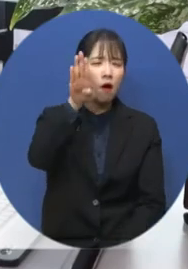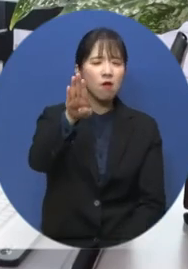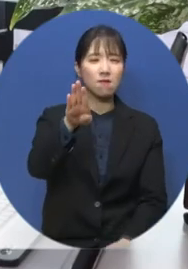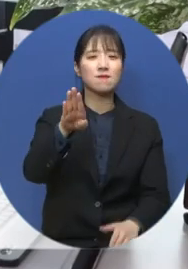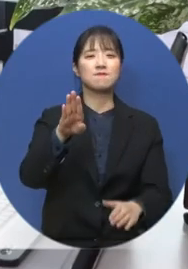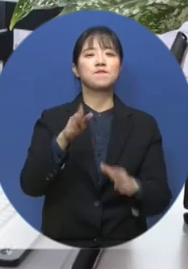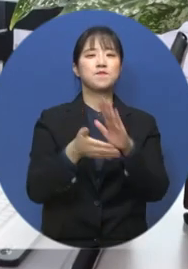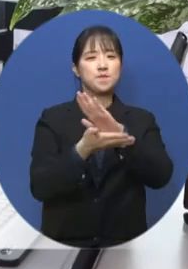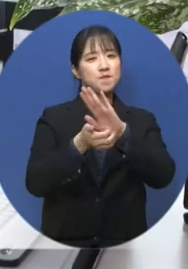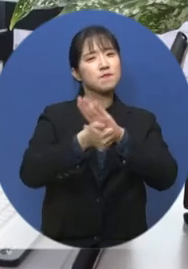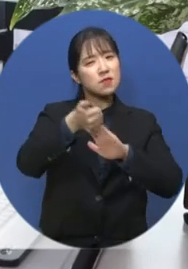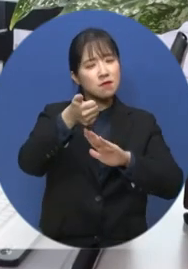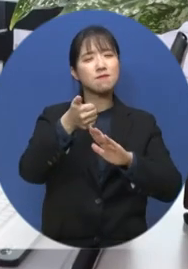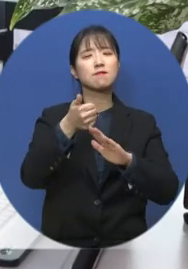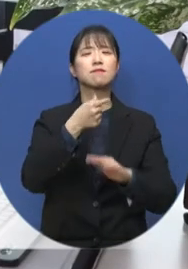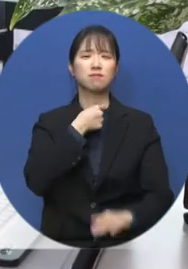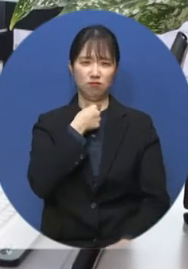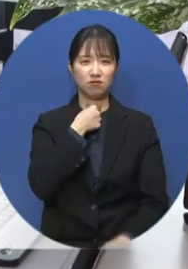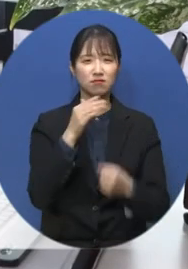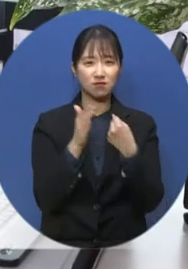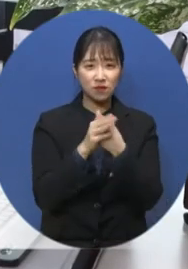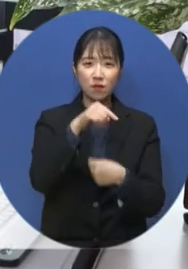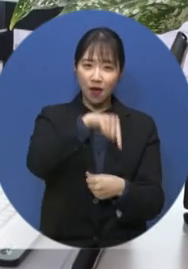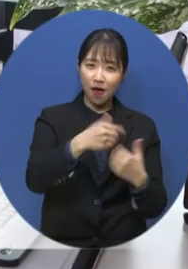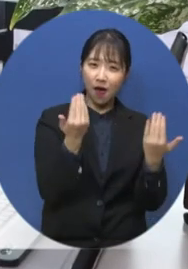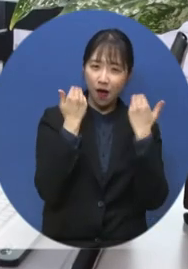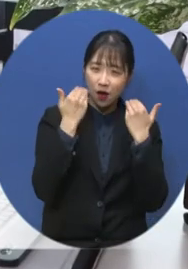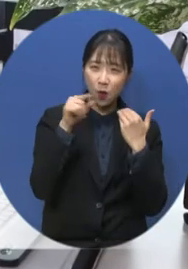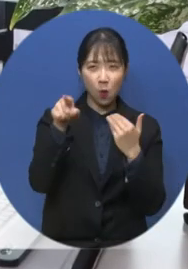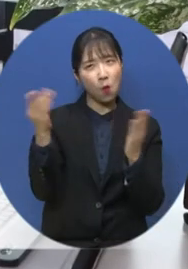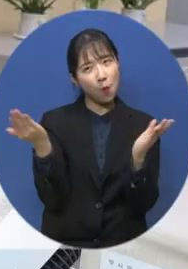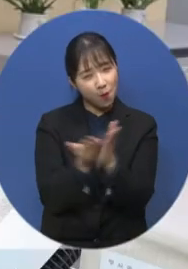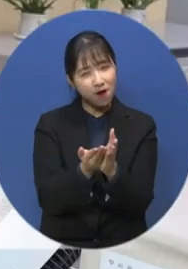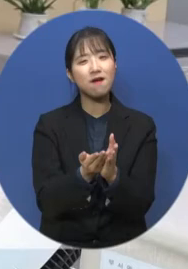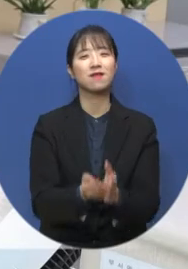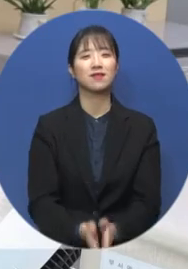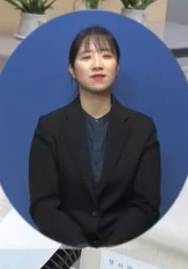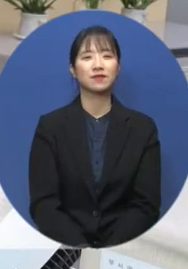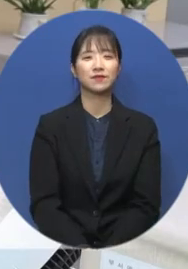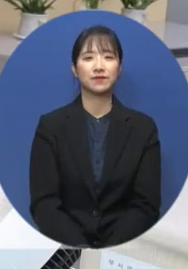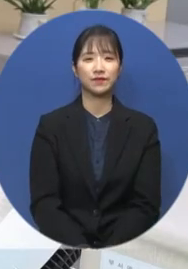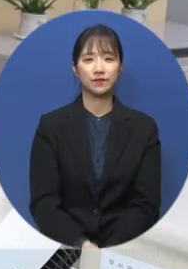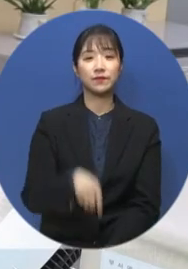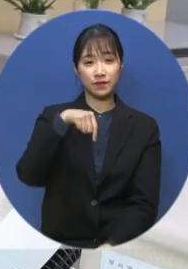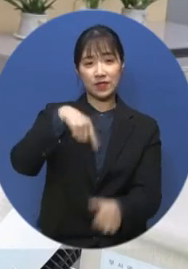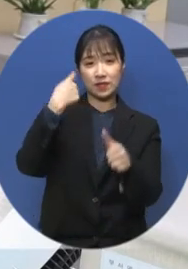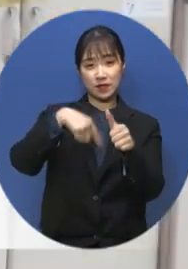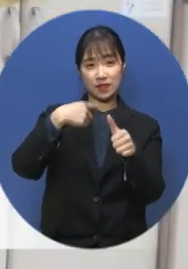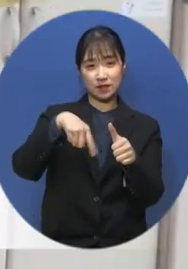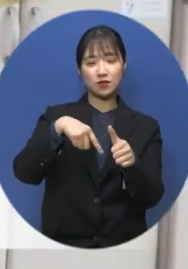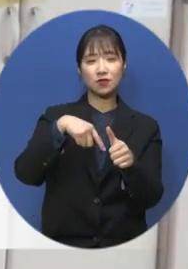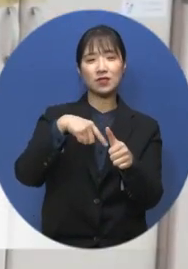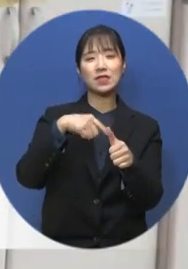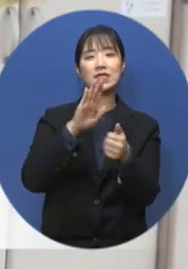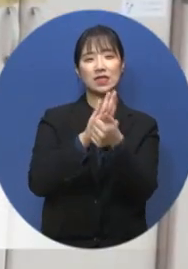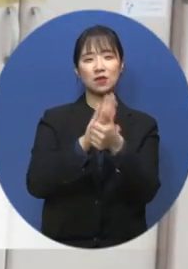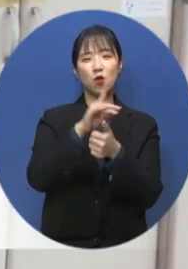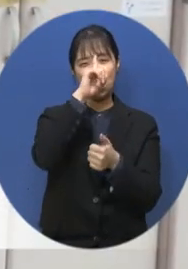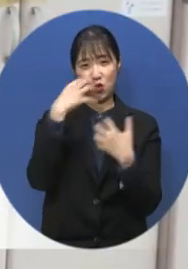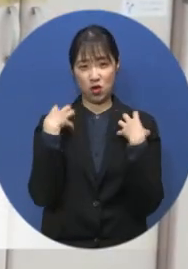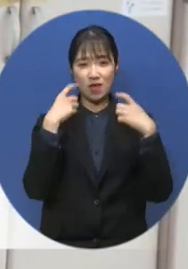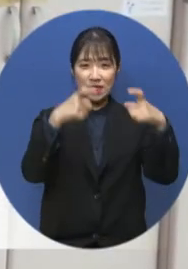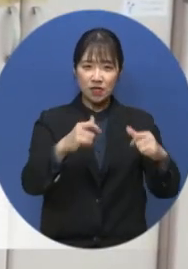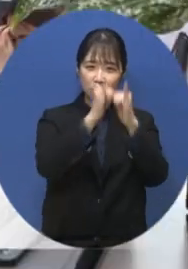만들어가자입니다. 원당 골목학교 역시 이 같은 비전에서 출발한 것입니다. 저희 고향교육지원청에서는 지역사회와